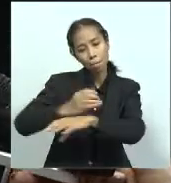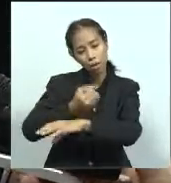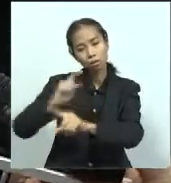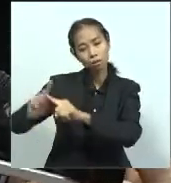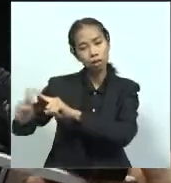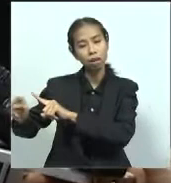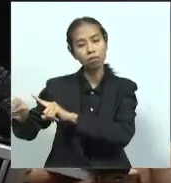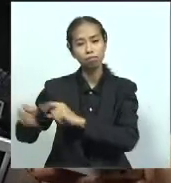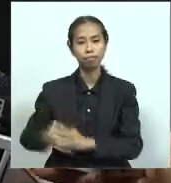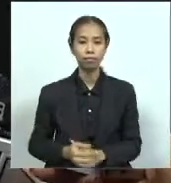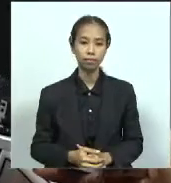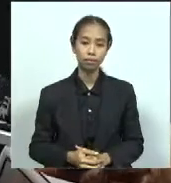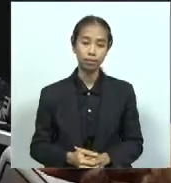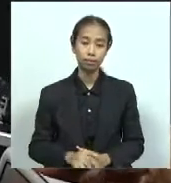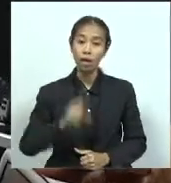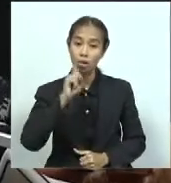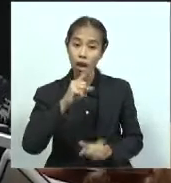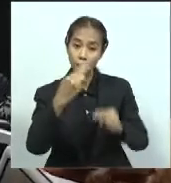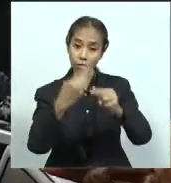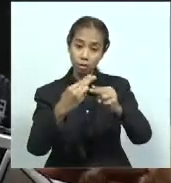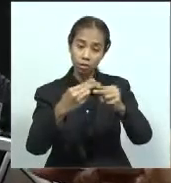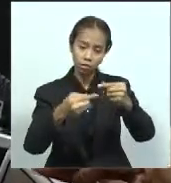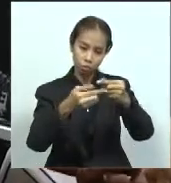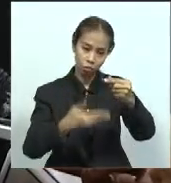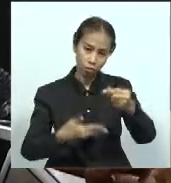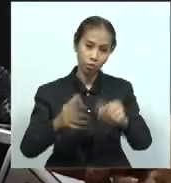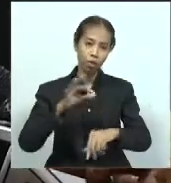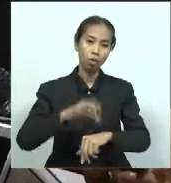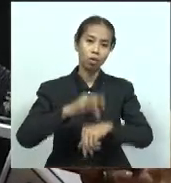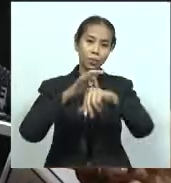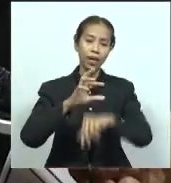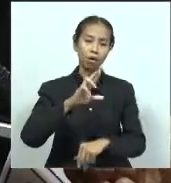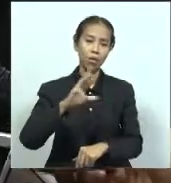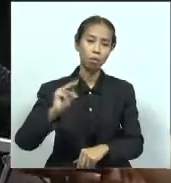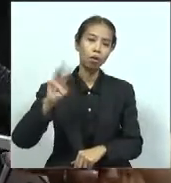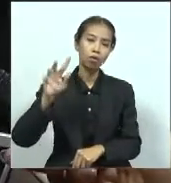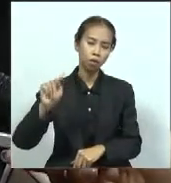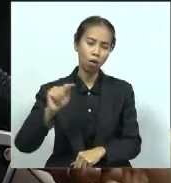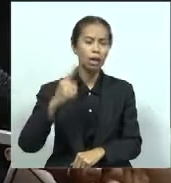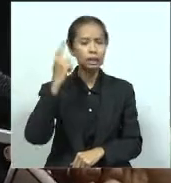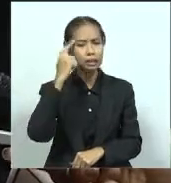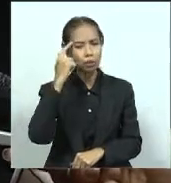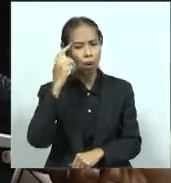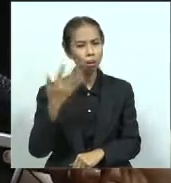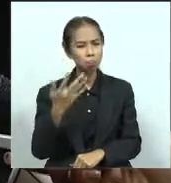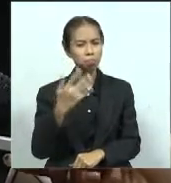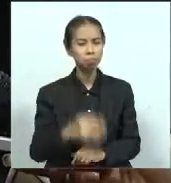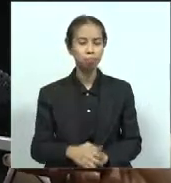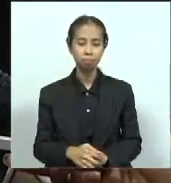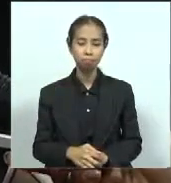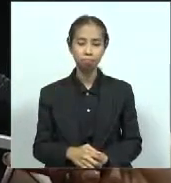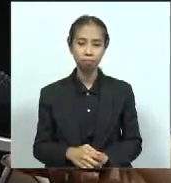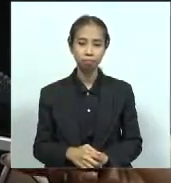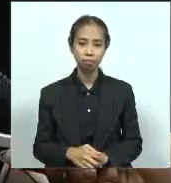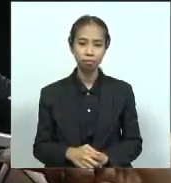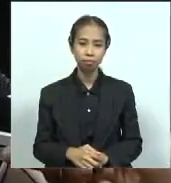ฐมนตรีของกระทรวงมหาดไทยที่จะเป็นรัฐมนตรีช่วยเนี่ยท่านมองว่าจะมาสาม ตัวงานนี้